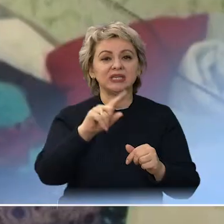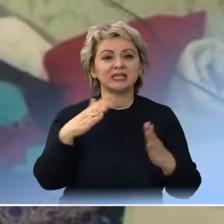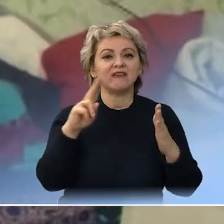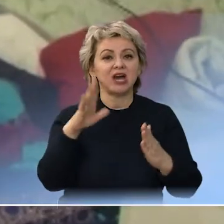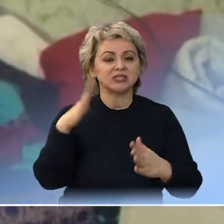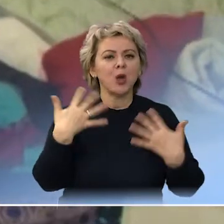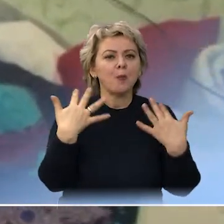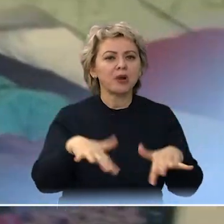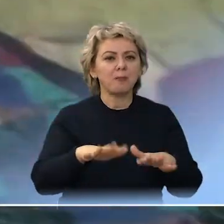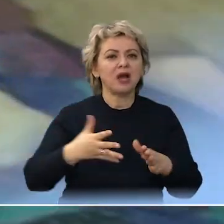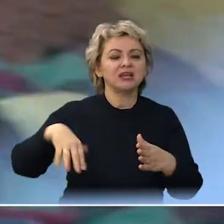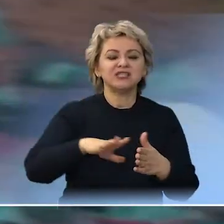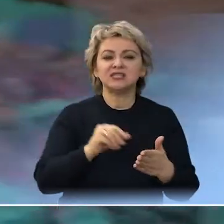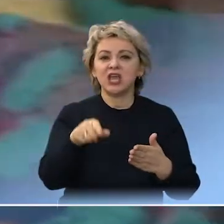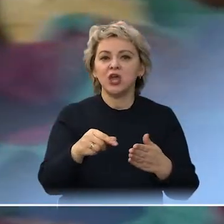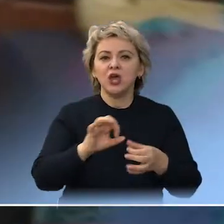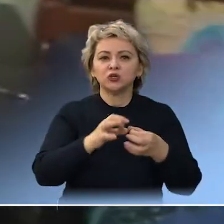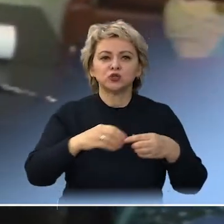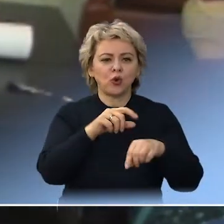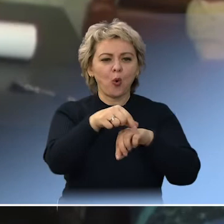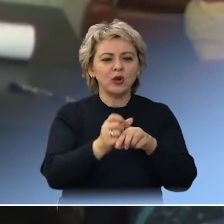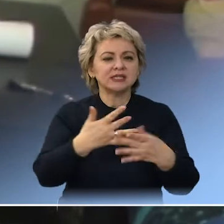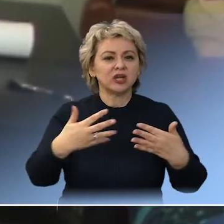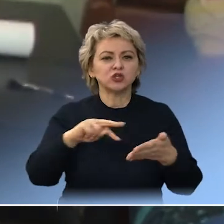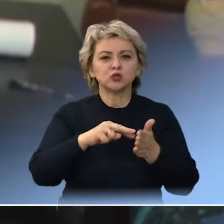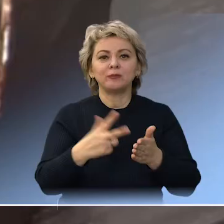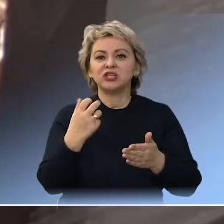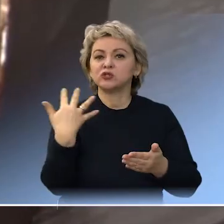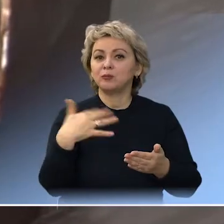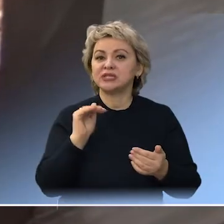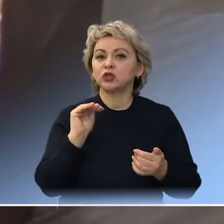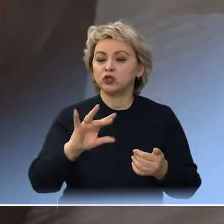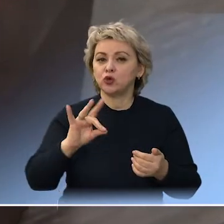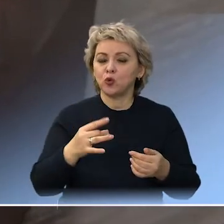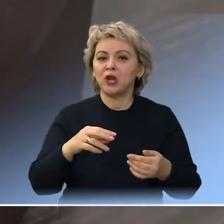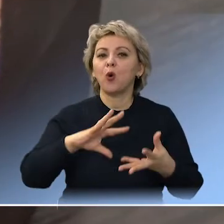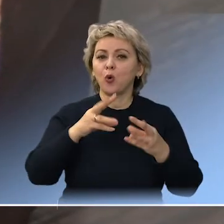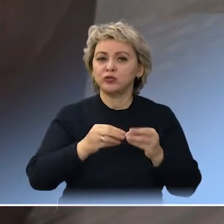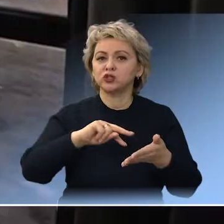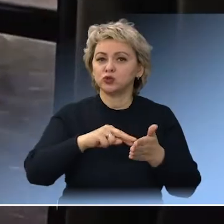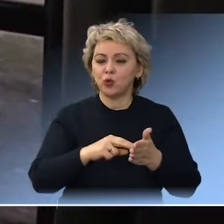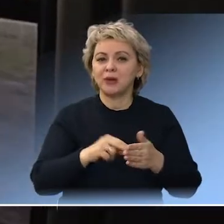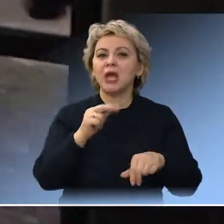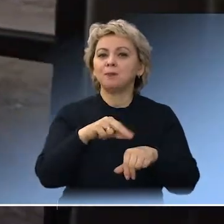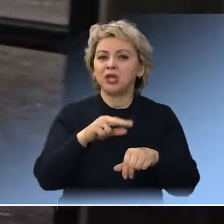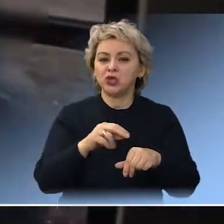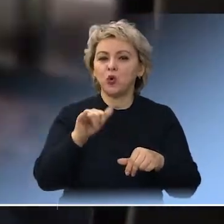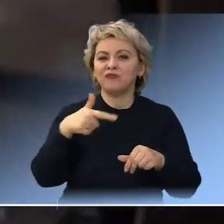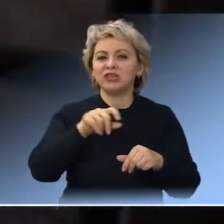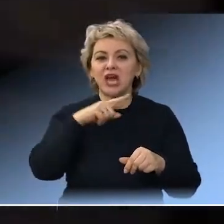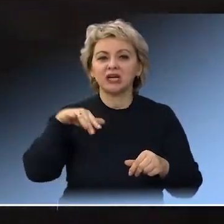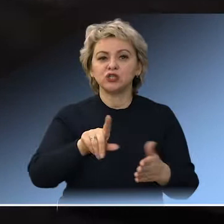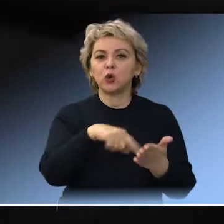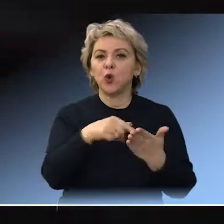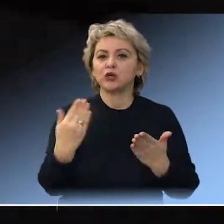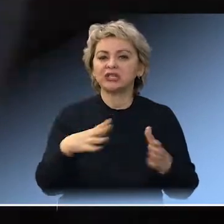квартиры пропали все ювелирные изделия общей стоимостью около 350 тысяч рублей. Сотрудники уголовного розыска УМВД России по